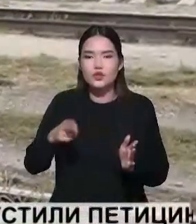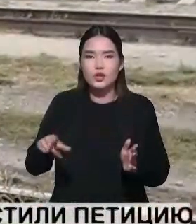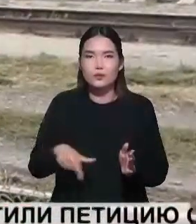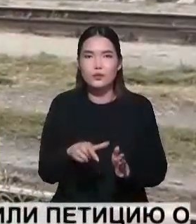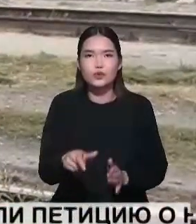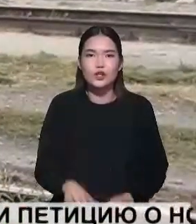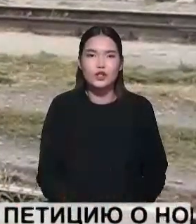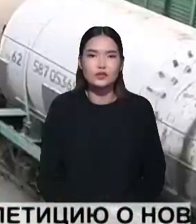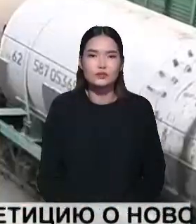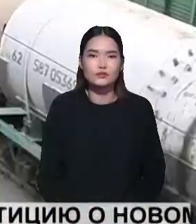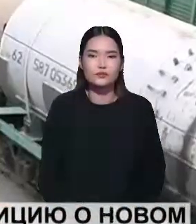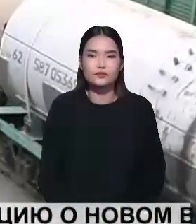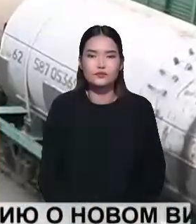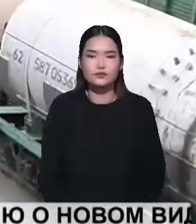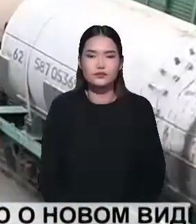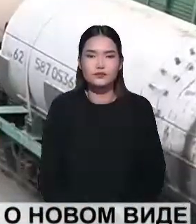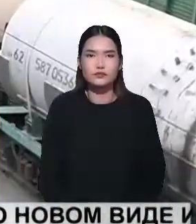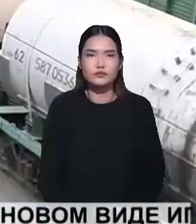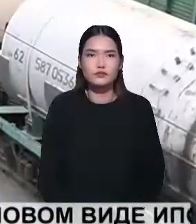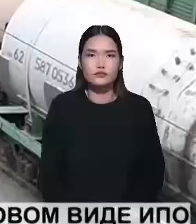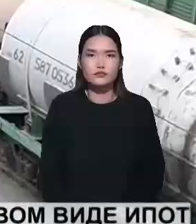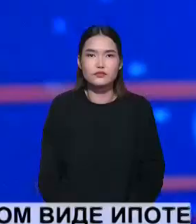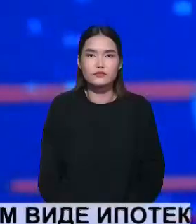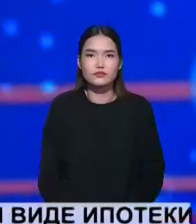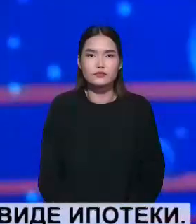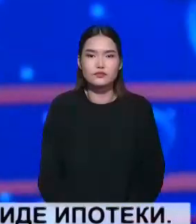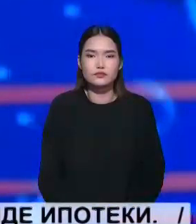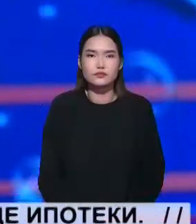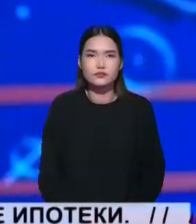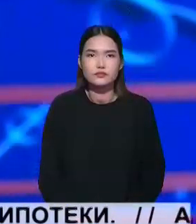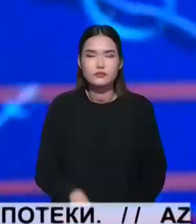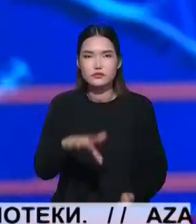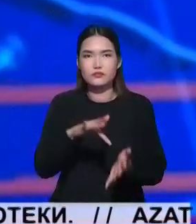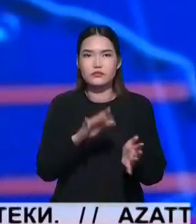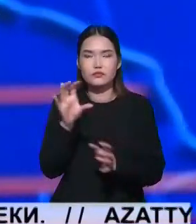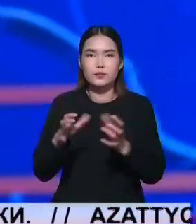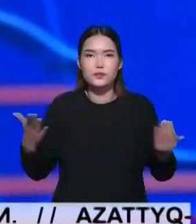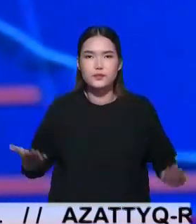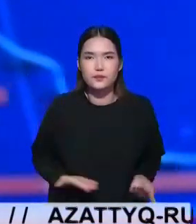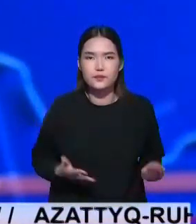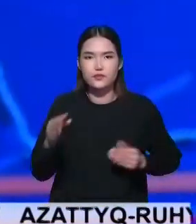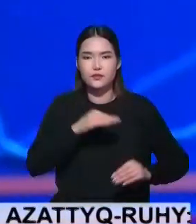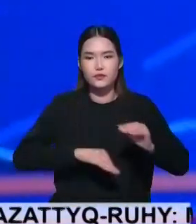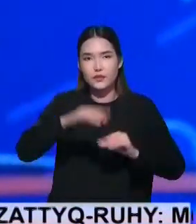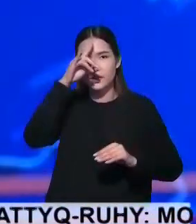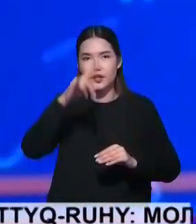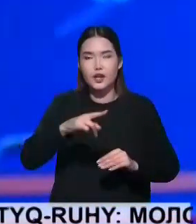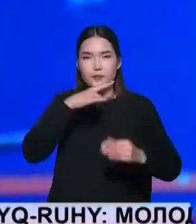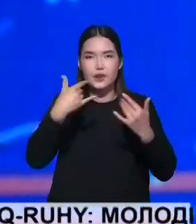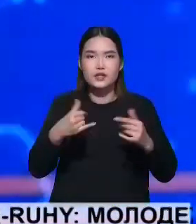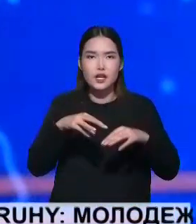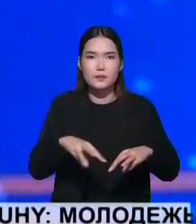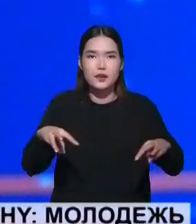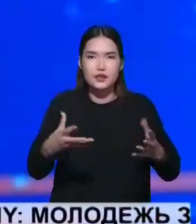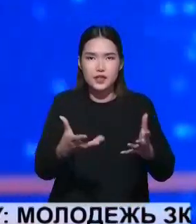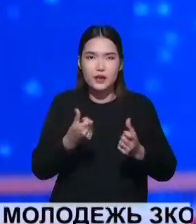Дана Ермак, Бауыржан Жолдыбалин, Астана, Таймс. Центры обеспечения жильем создадут в Казахстане. Сегодня Мажилис